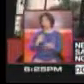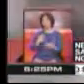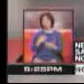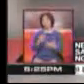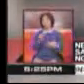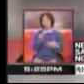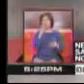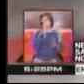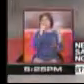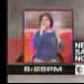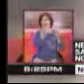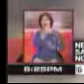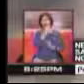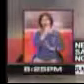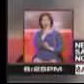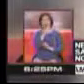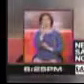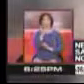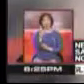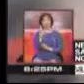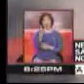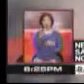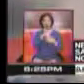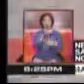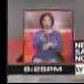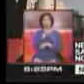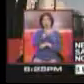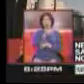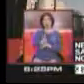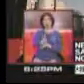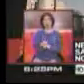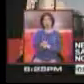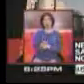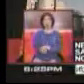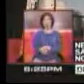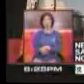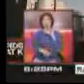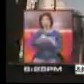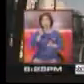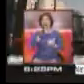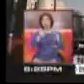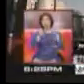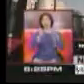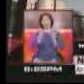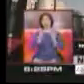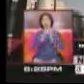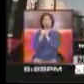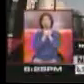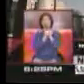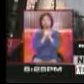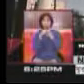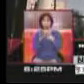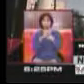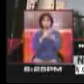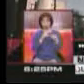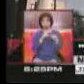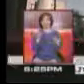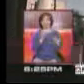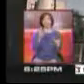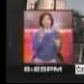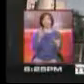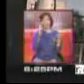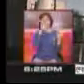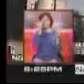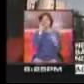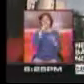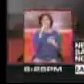mga tsuper at konduktor ng mga bus sa Metro Manila. Halos lahat ng driver na nakasama ko doon ay gumagamit. Ilan